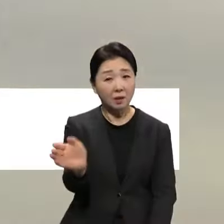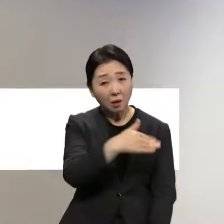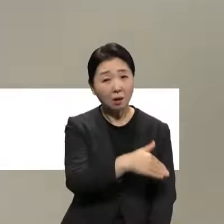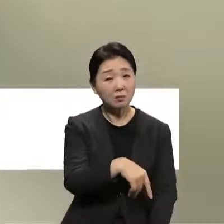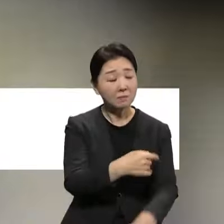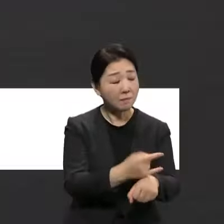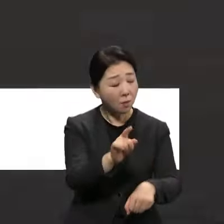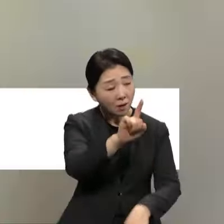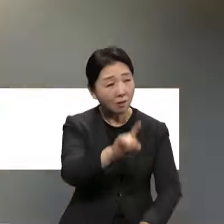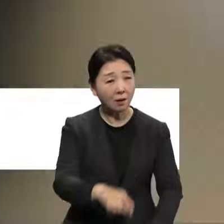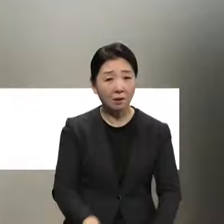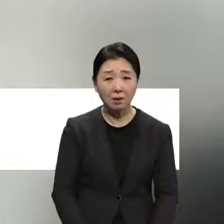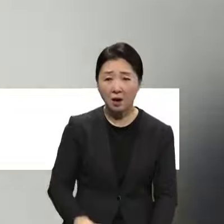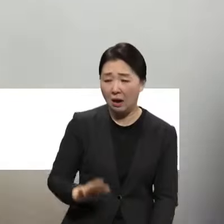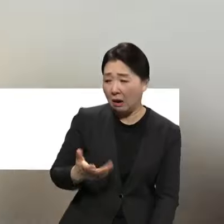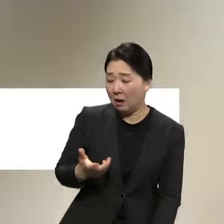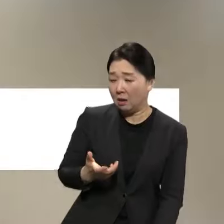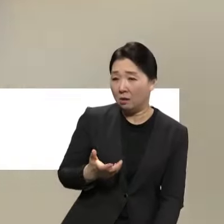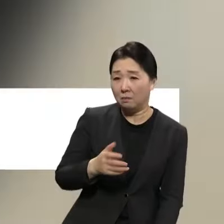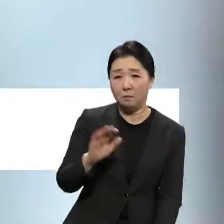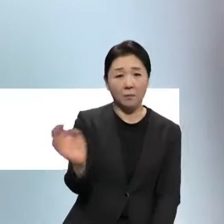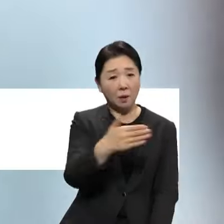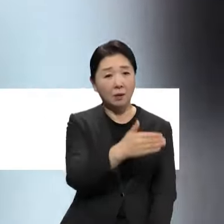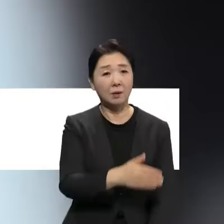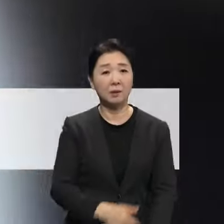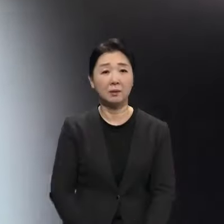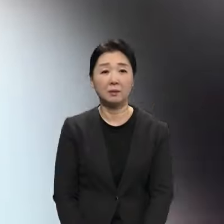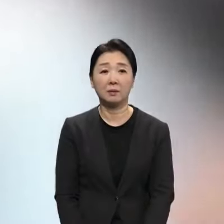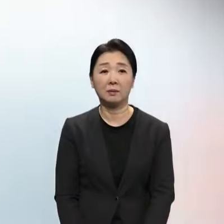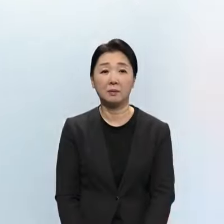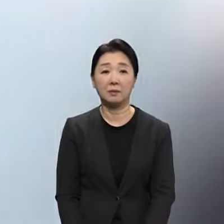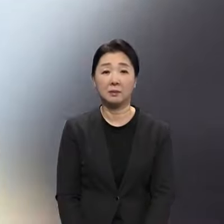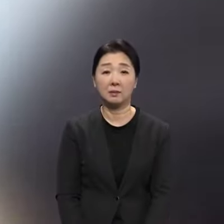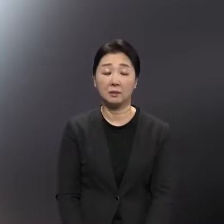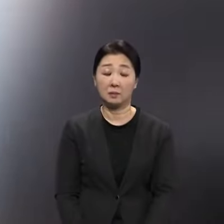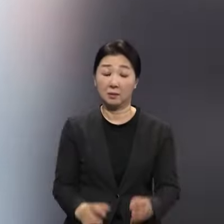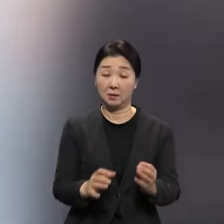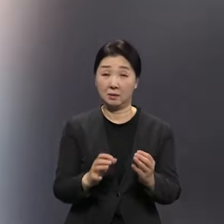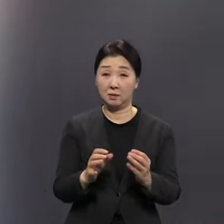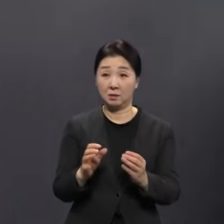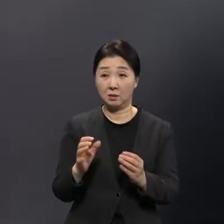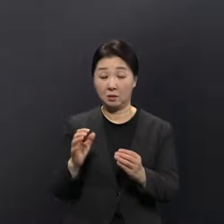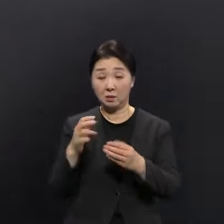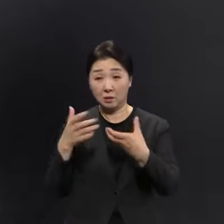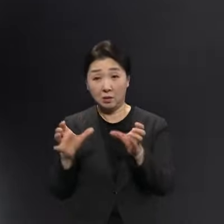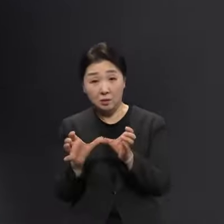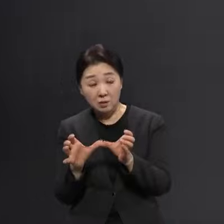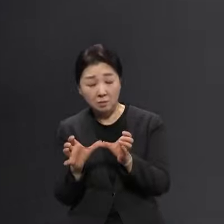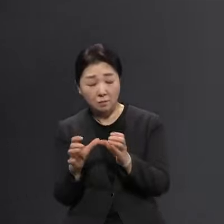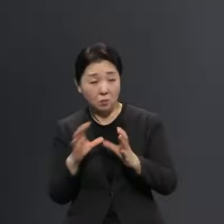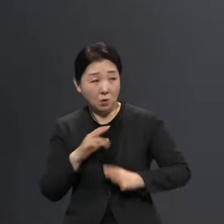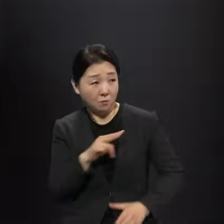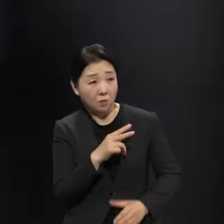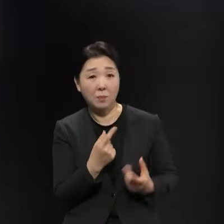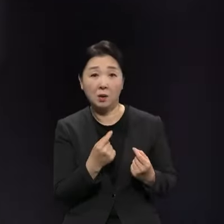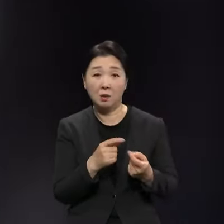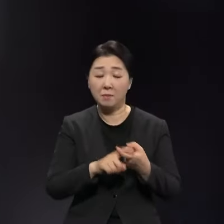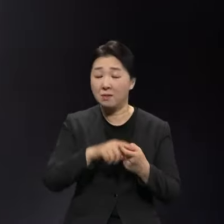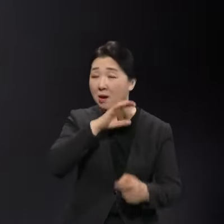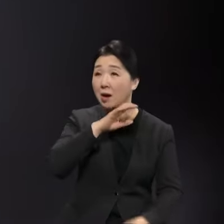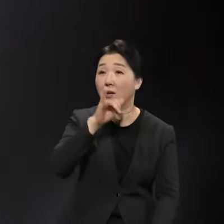나오라고요? 아이고! 아이돌 멤버도 놀란 듯 뒤돌아봅니다. 팬이